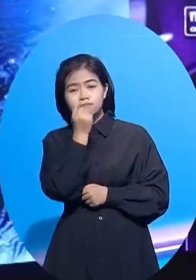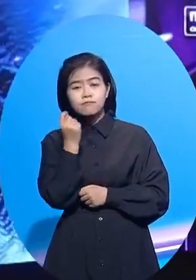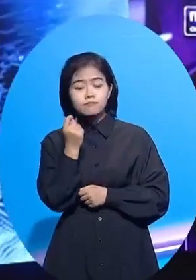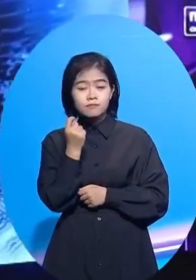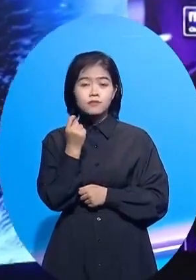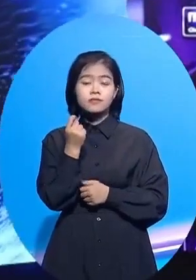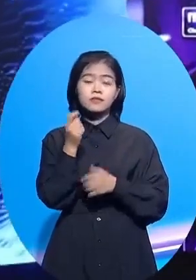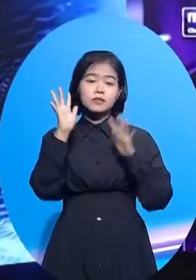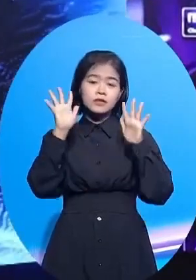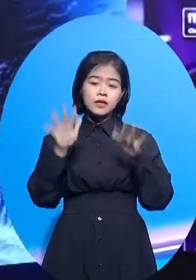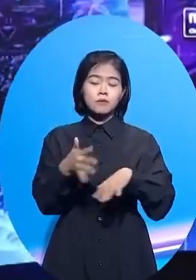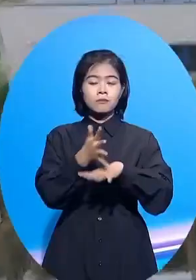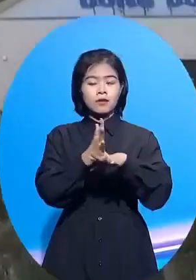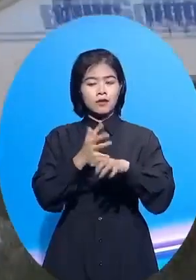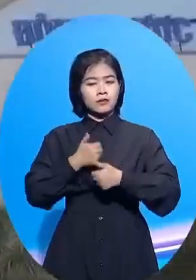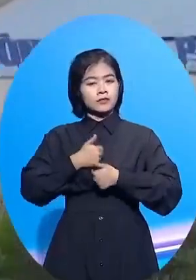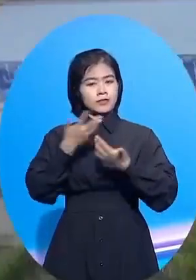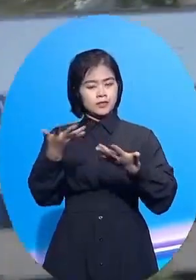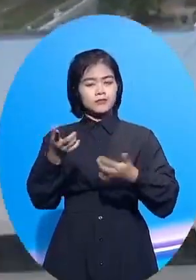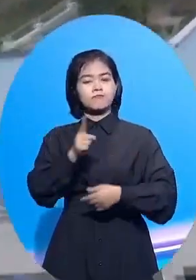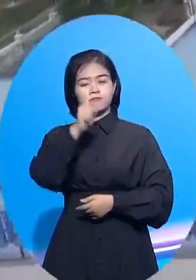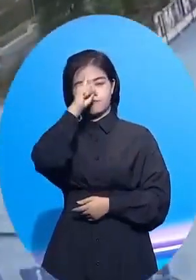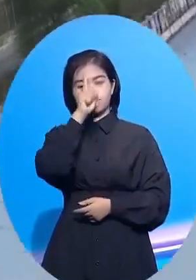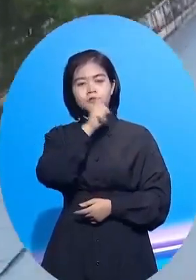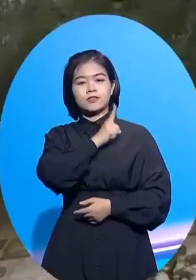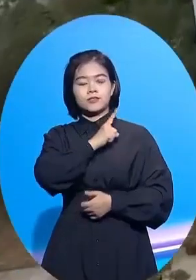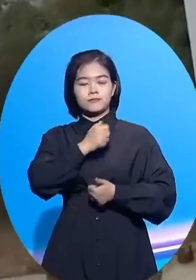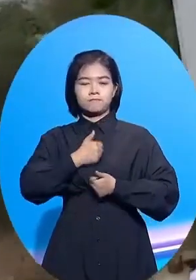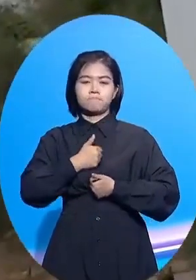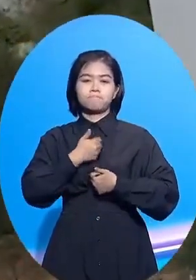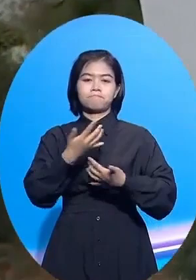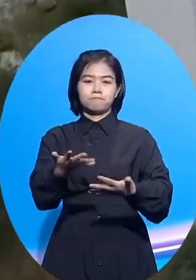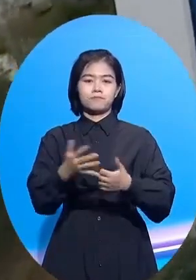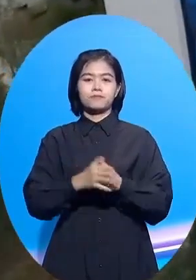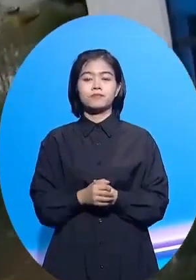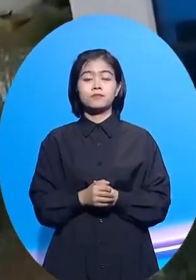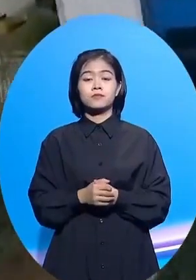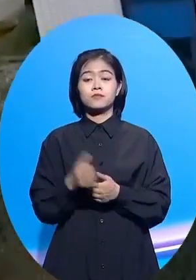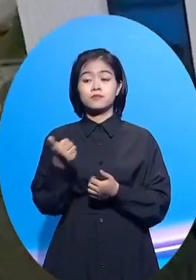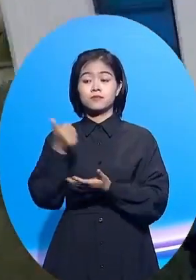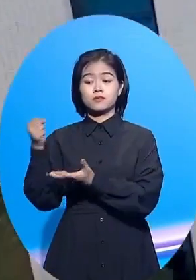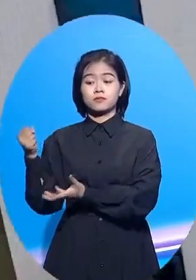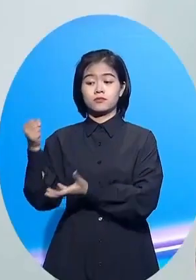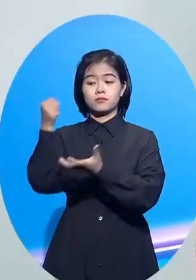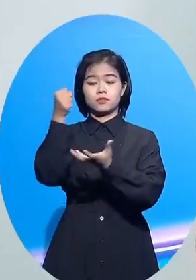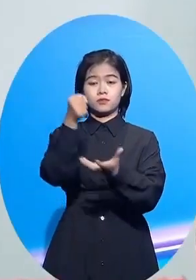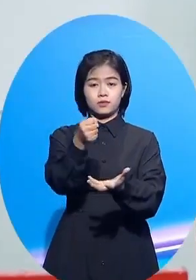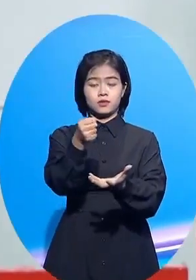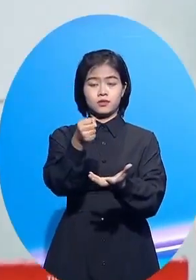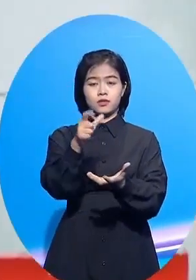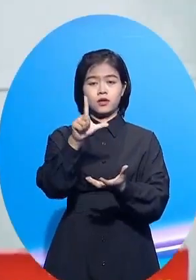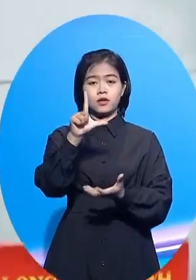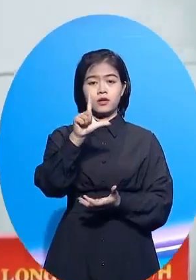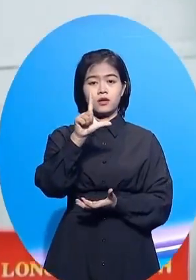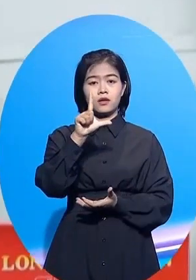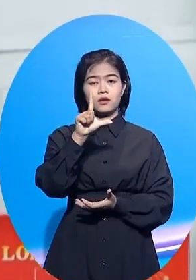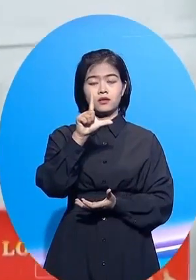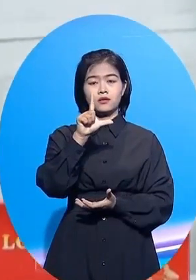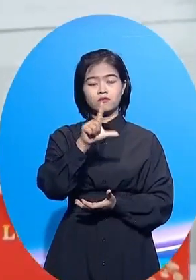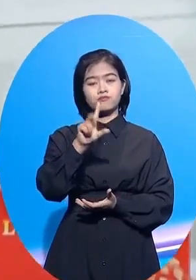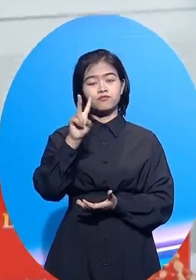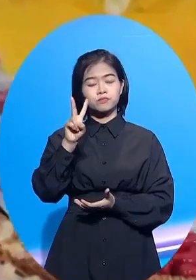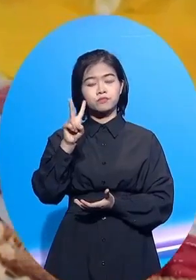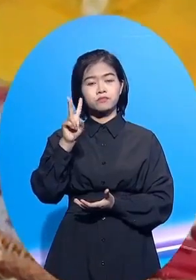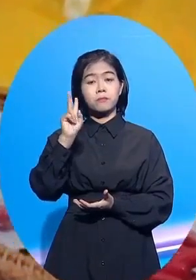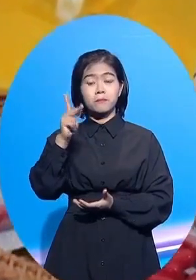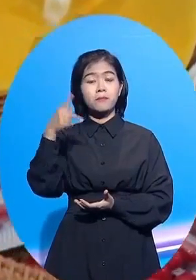thể hiện tài năng và tự tin tỏa sáng. Đơn vị tài trợ đồng hành xuyên suốt cùng sự kiện là nhãn hàng Long Huyết PH của công ty trách nhiệm hữu hạn Đông Dược